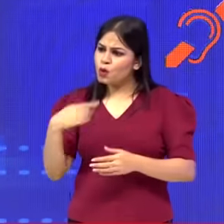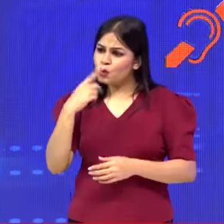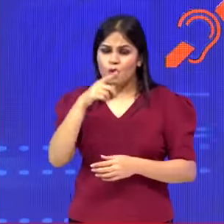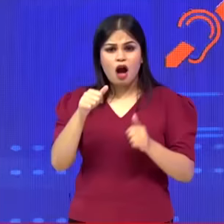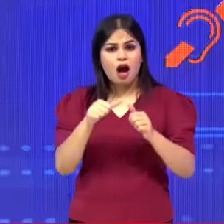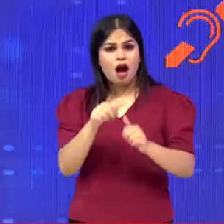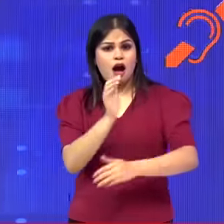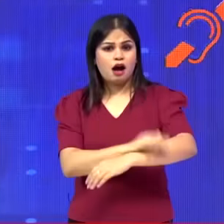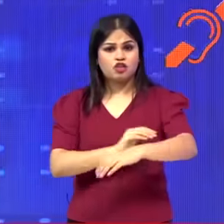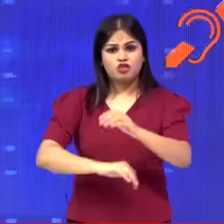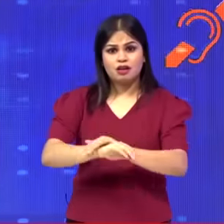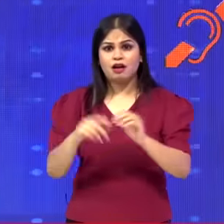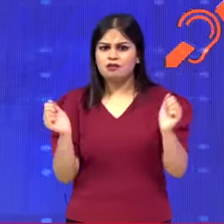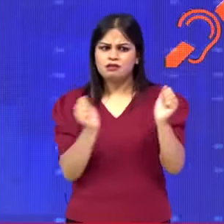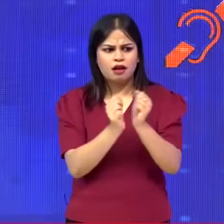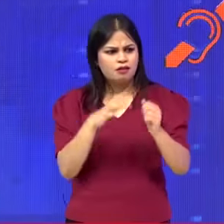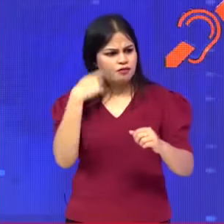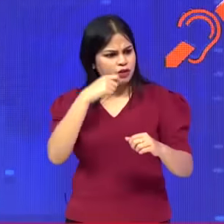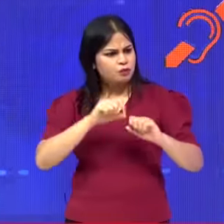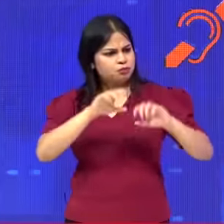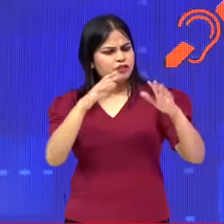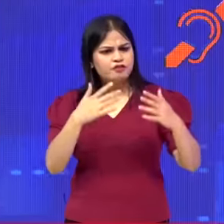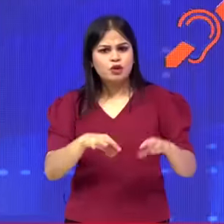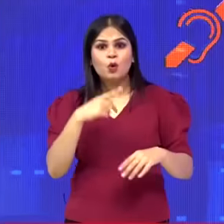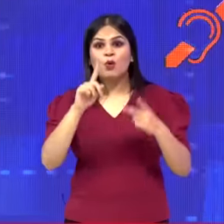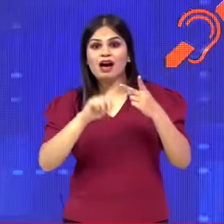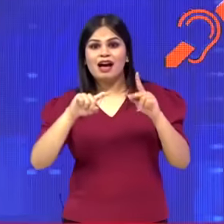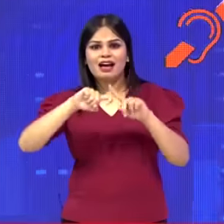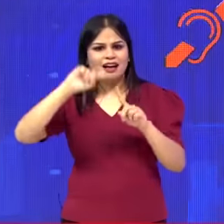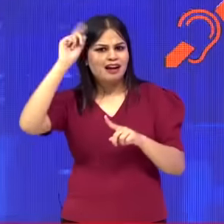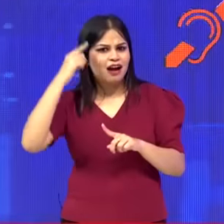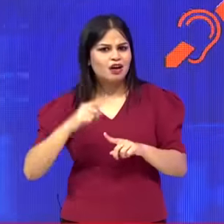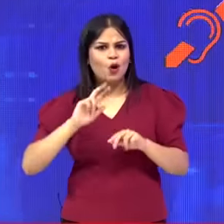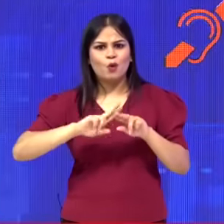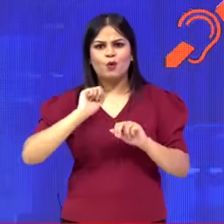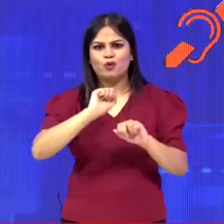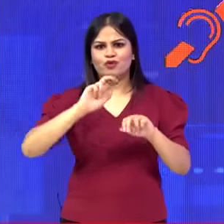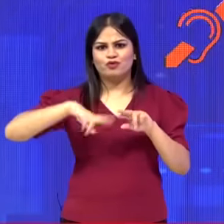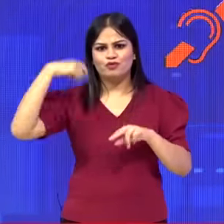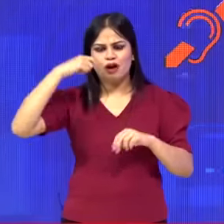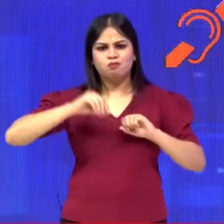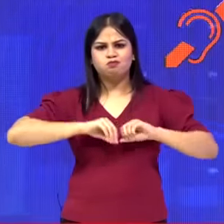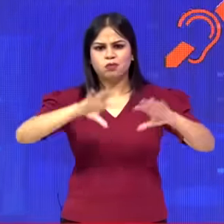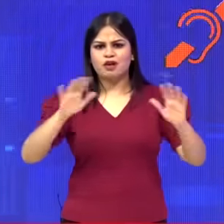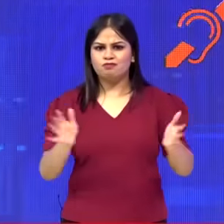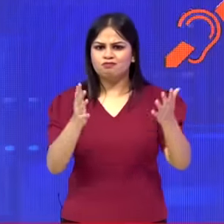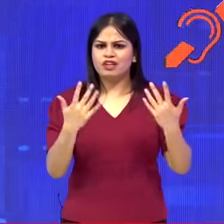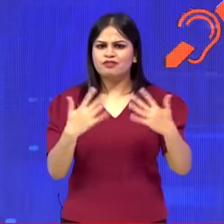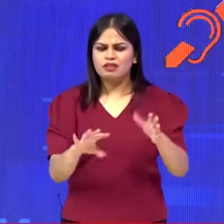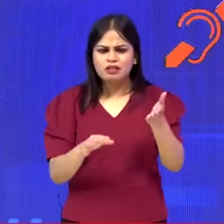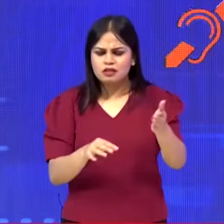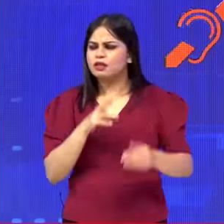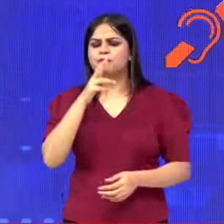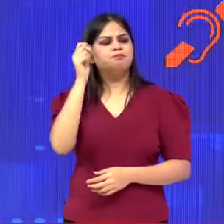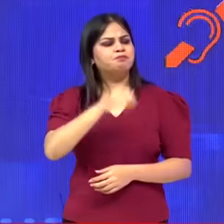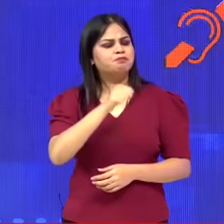उसके साथ एक वीडियो किया जी, जी। कंगना की फिल्म को भी आपने प्रमोट किया जी जी। वो